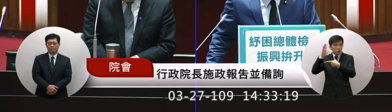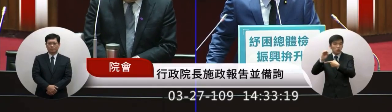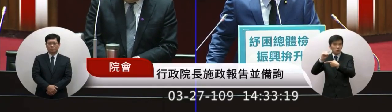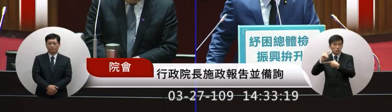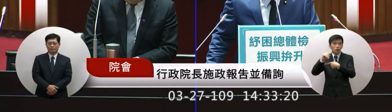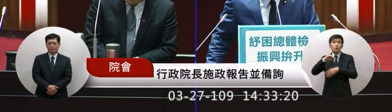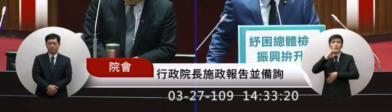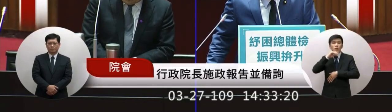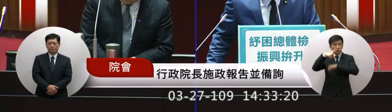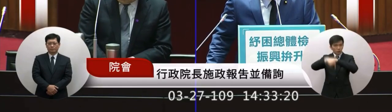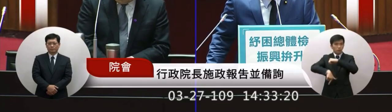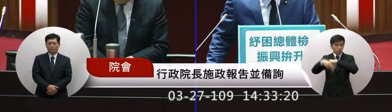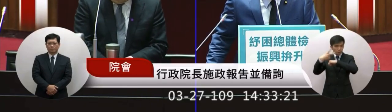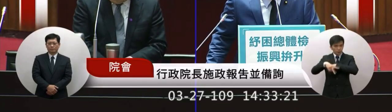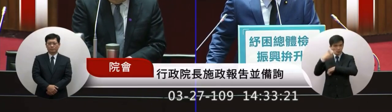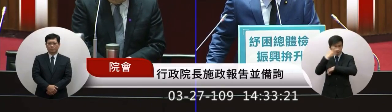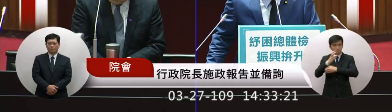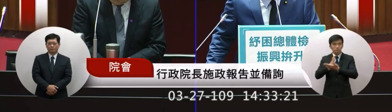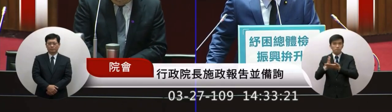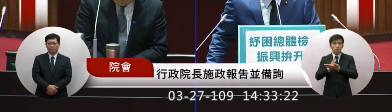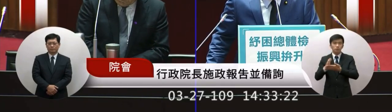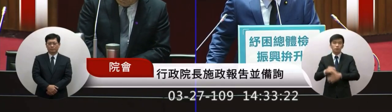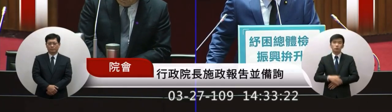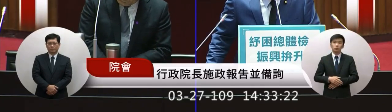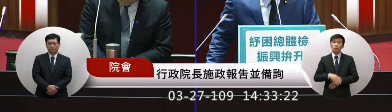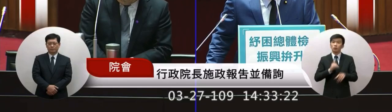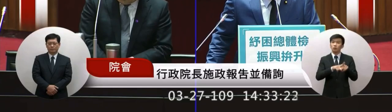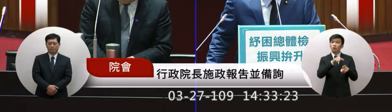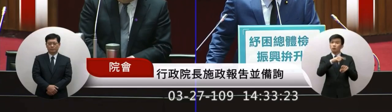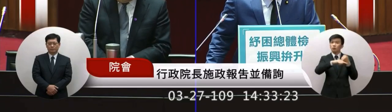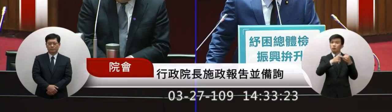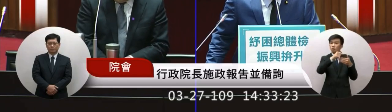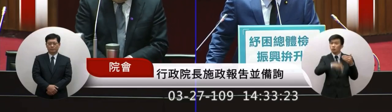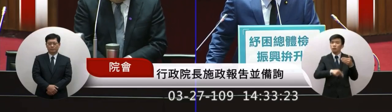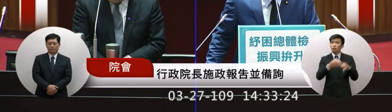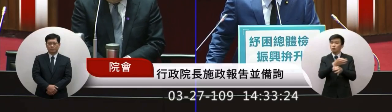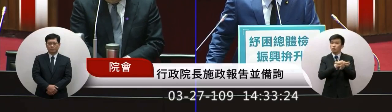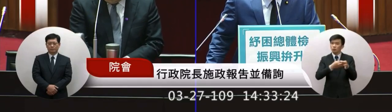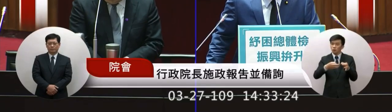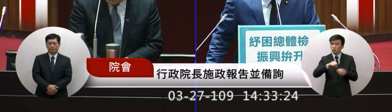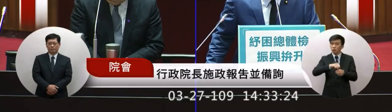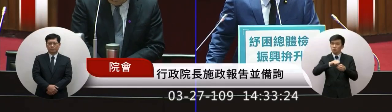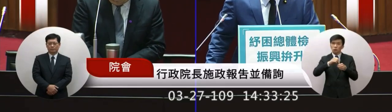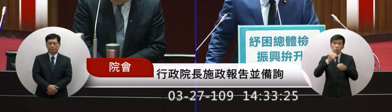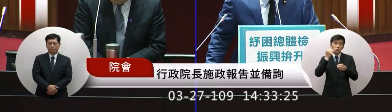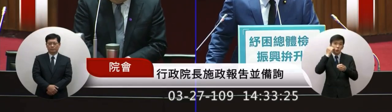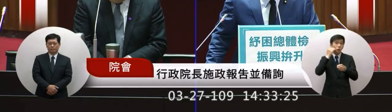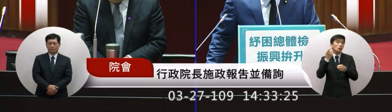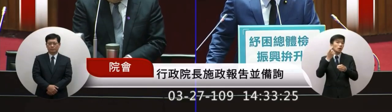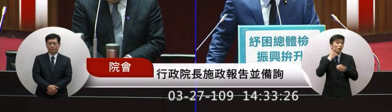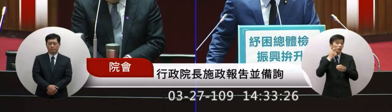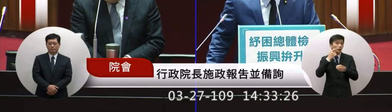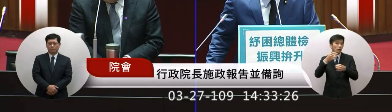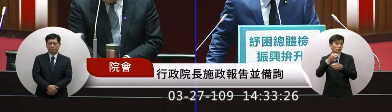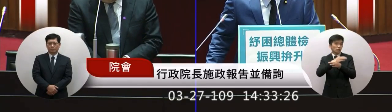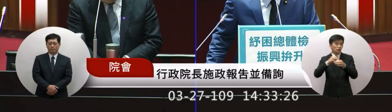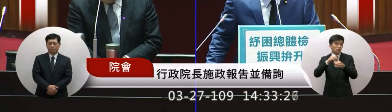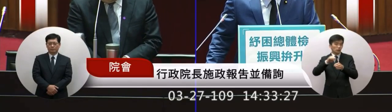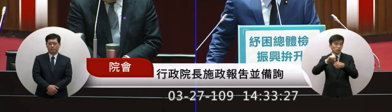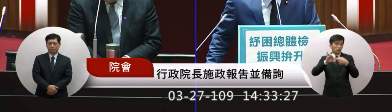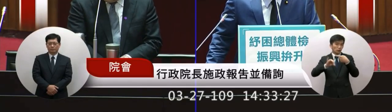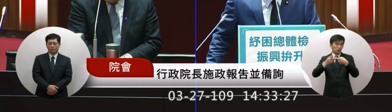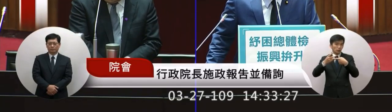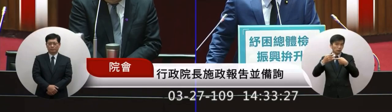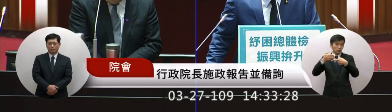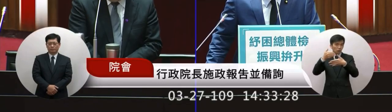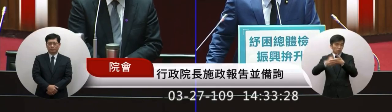吼。那最重要，其实说依据这个欧肯法则哈，经济成长率每降低2个百分点哈，失业率就会升高1个百分点。